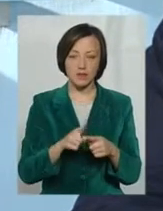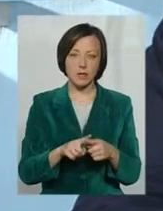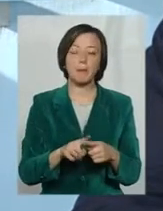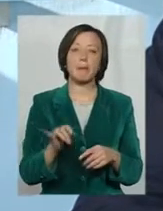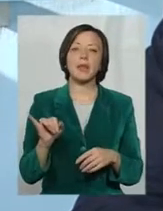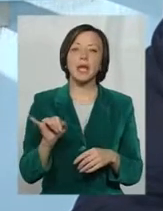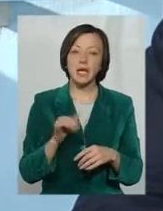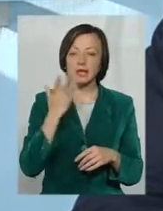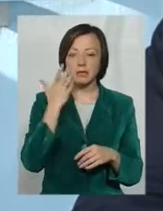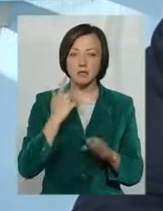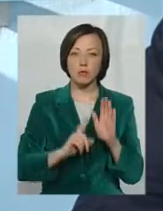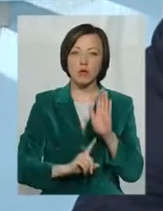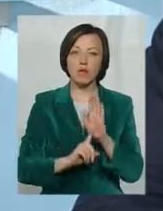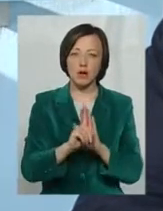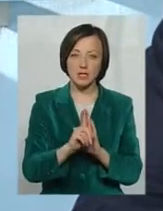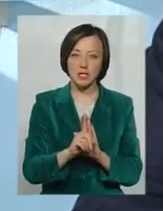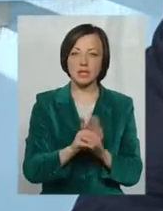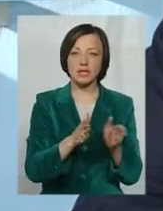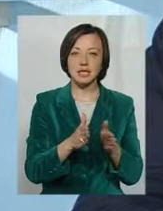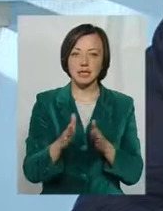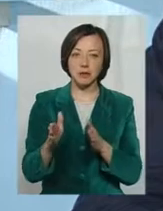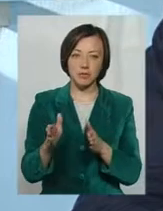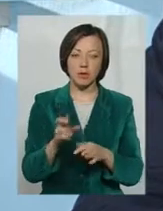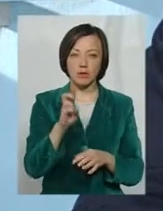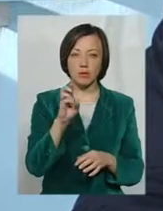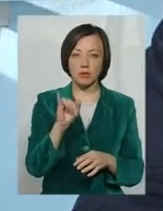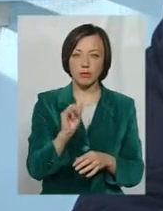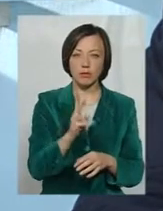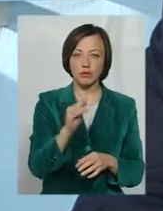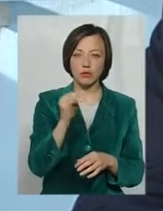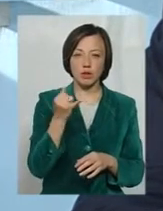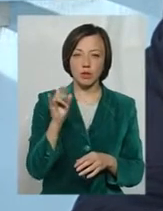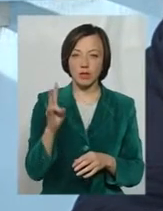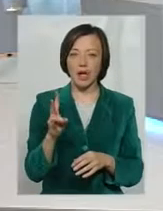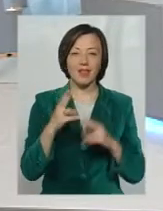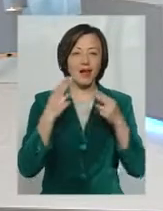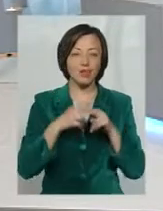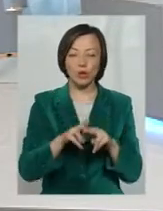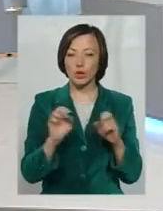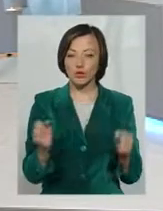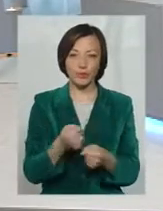з впровадженням системи блокчейн все це технологічно навіть не буде можливо, адже